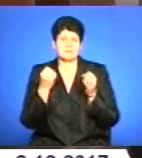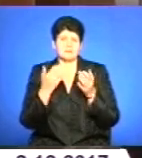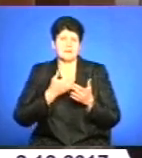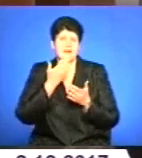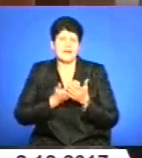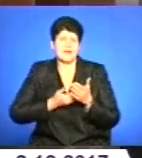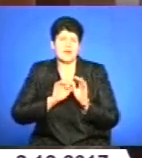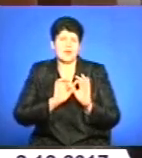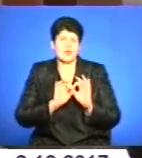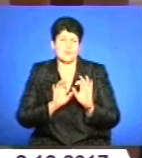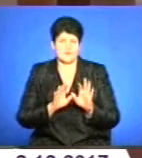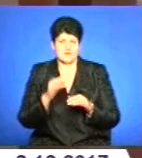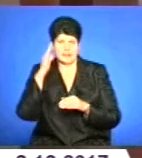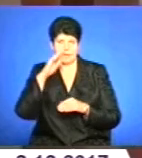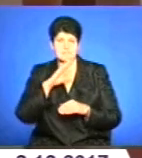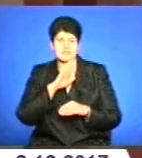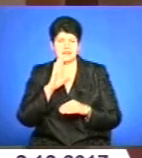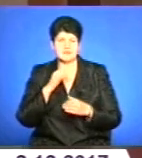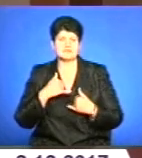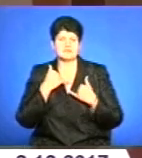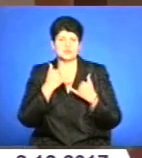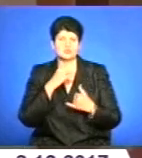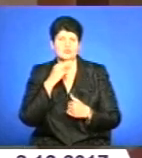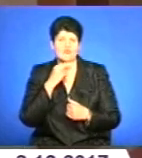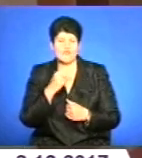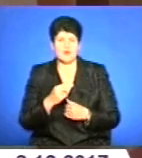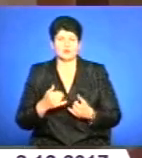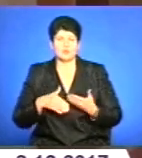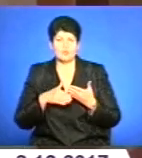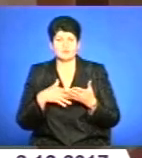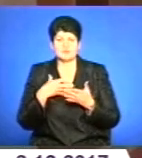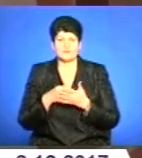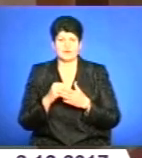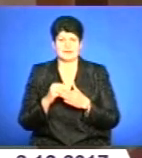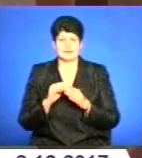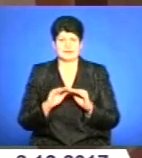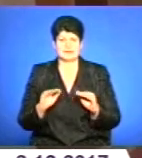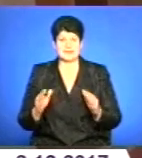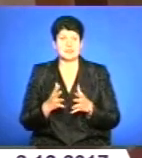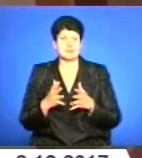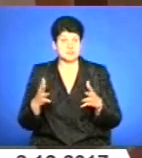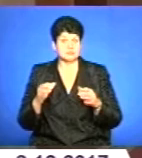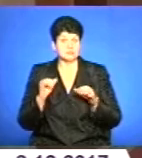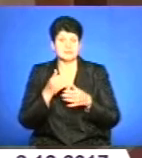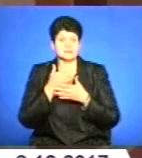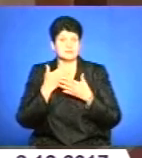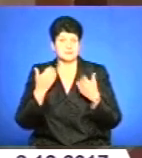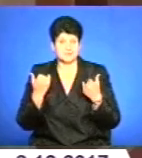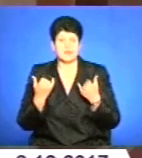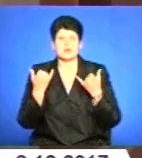батькам звернути увагу, допомогти своїй дитині. Більших повноважень він, на жаль, не мав.